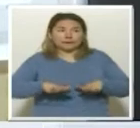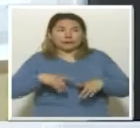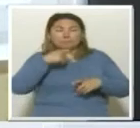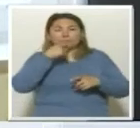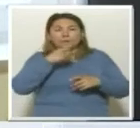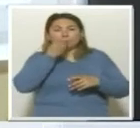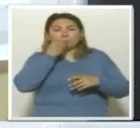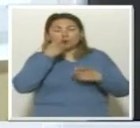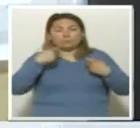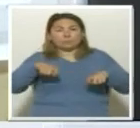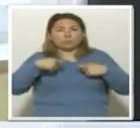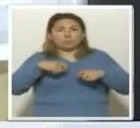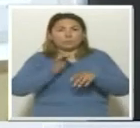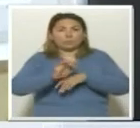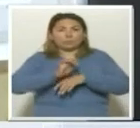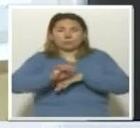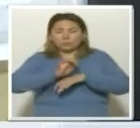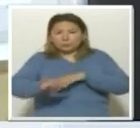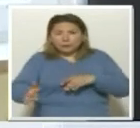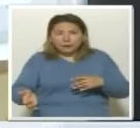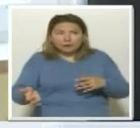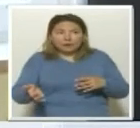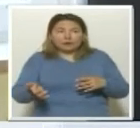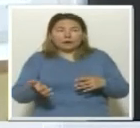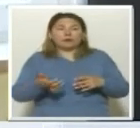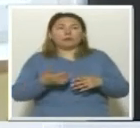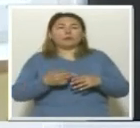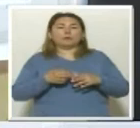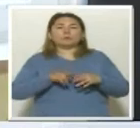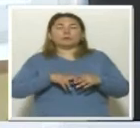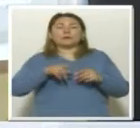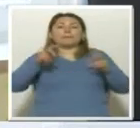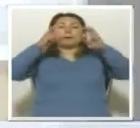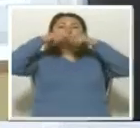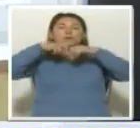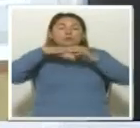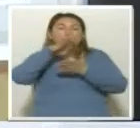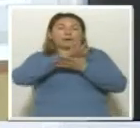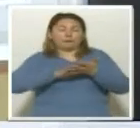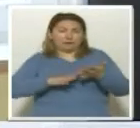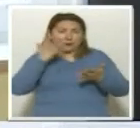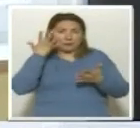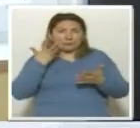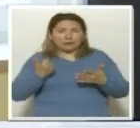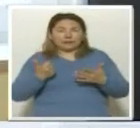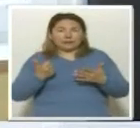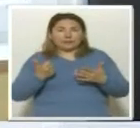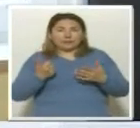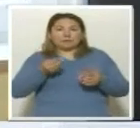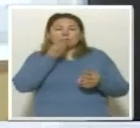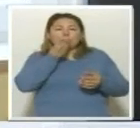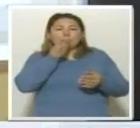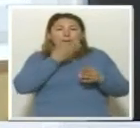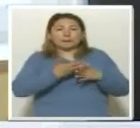біздің отандық өндірушілердің өнімдері. Осы мониторинг барысында біз тек қана тағам өнімдері